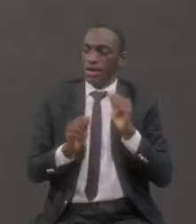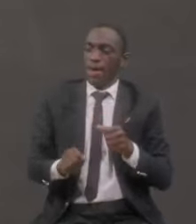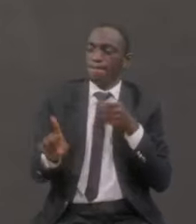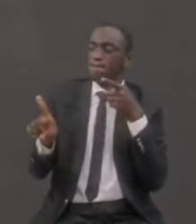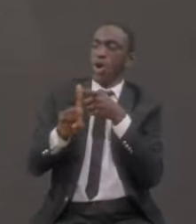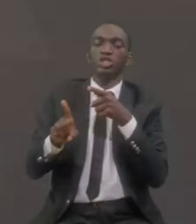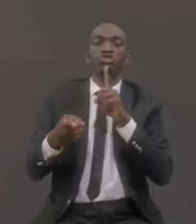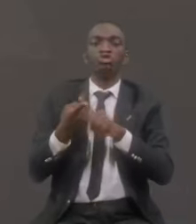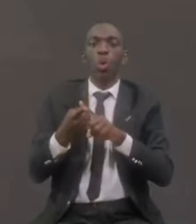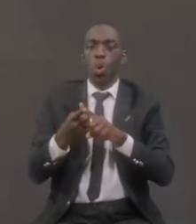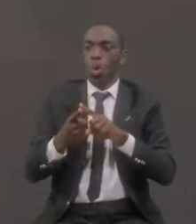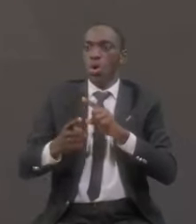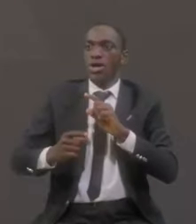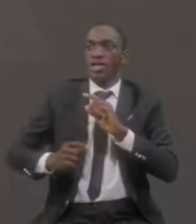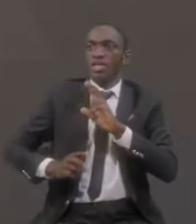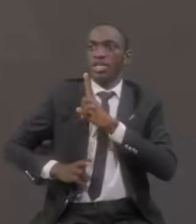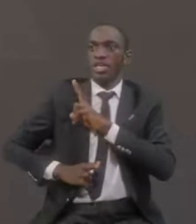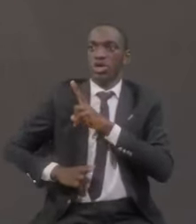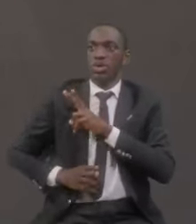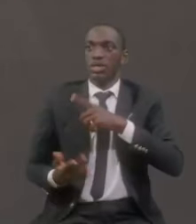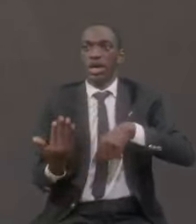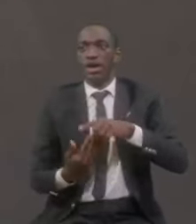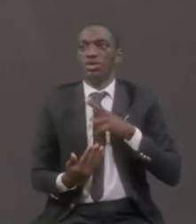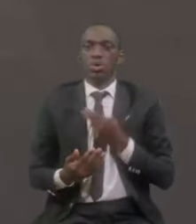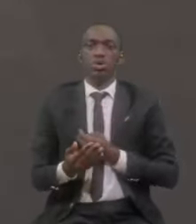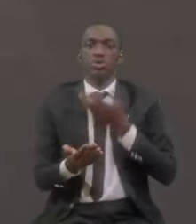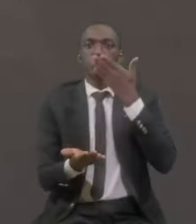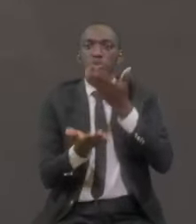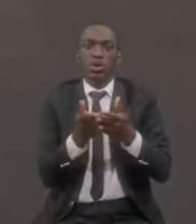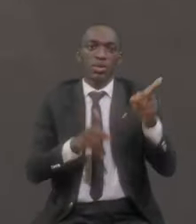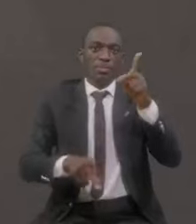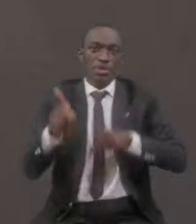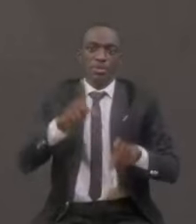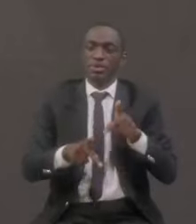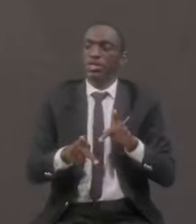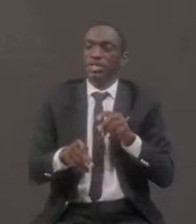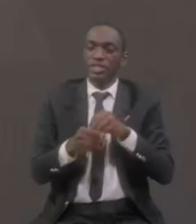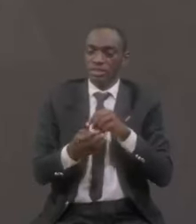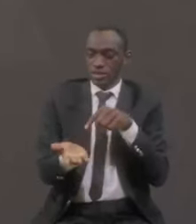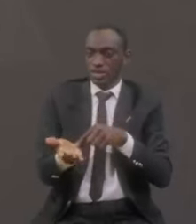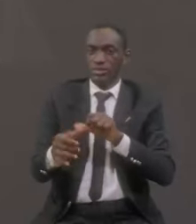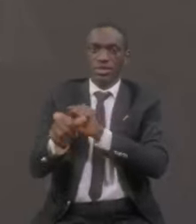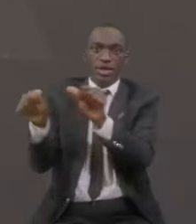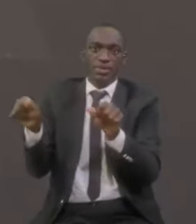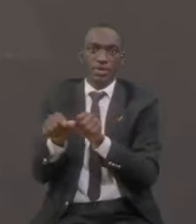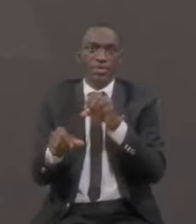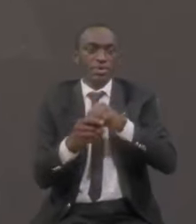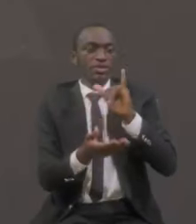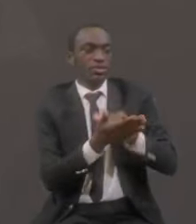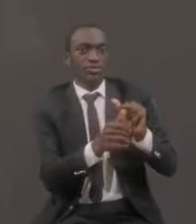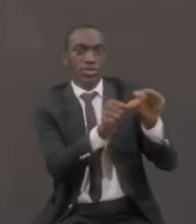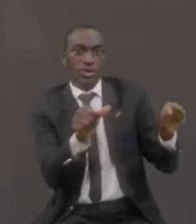héros autour de nous. Je peux maintenant venir vers les experts dans tel domaine. Mais